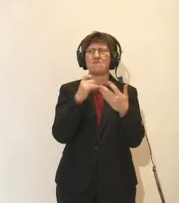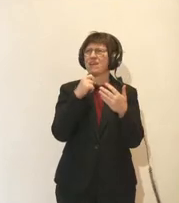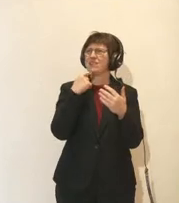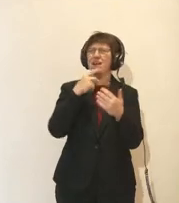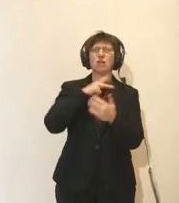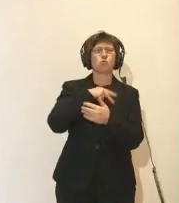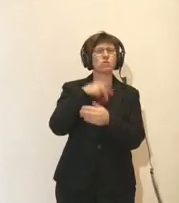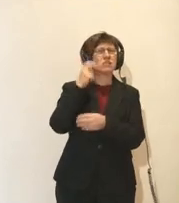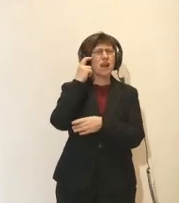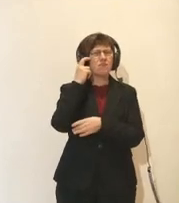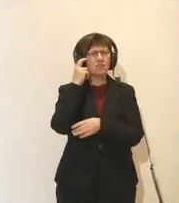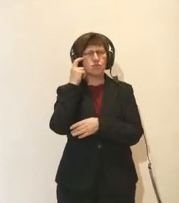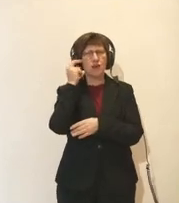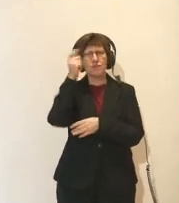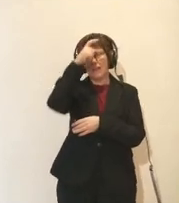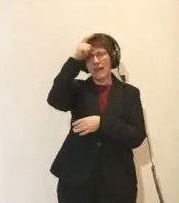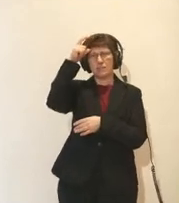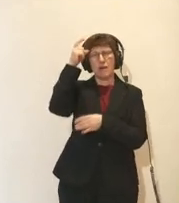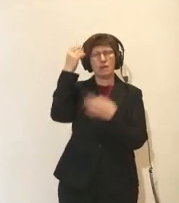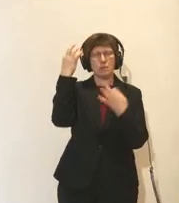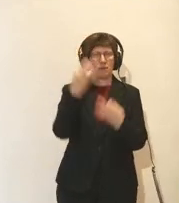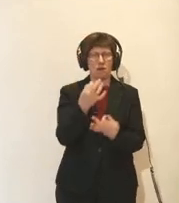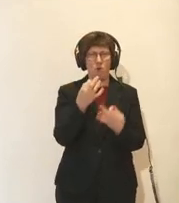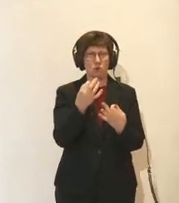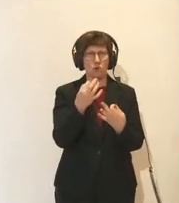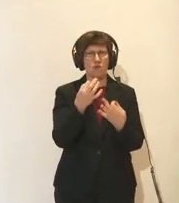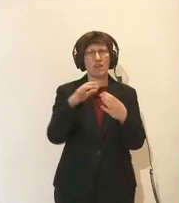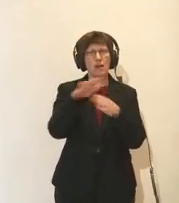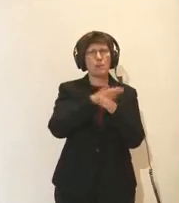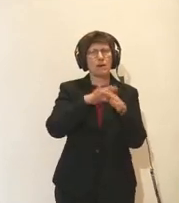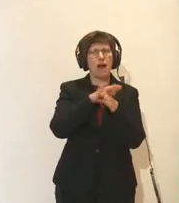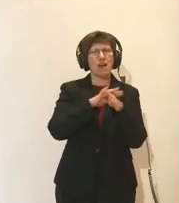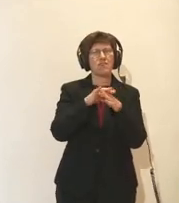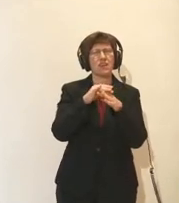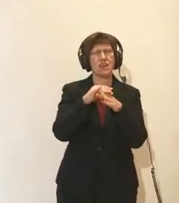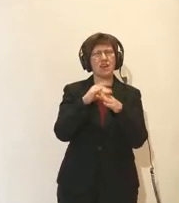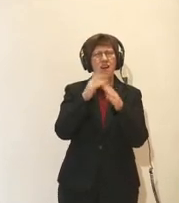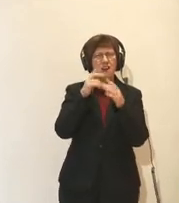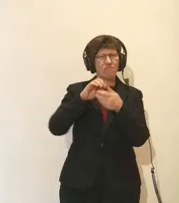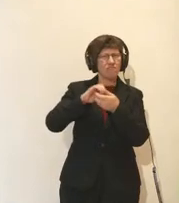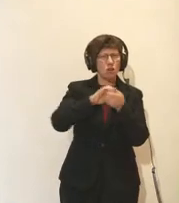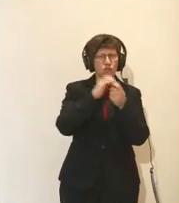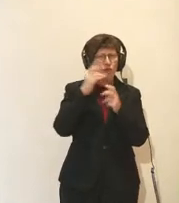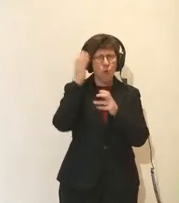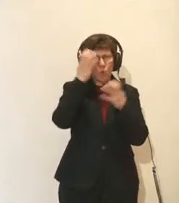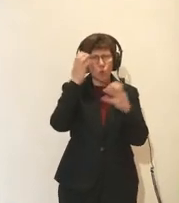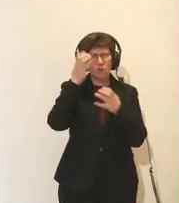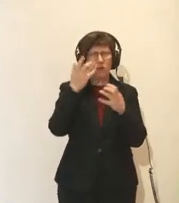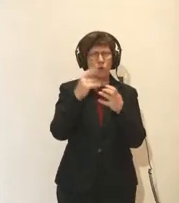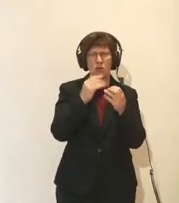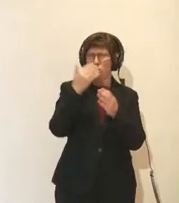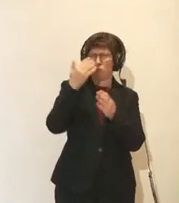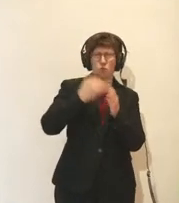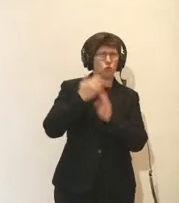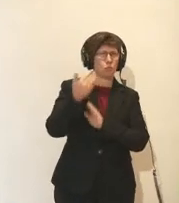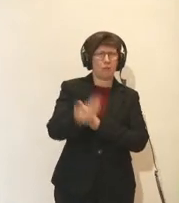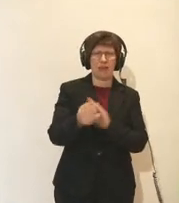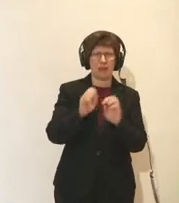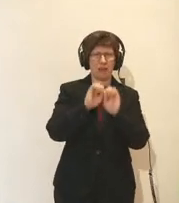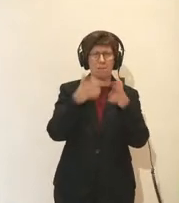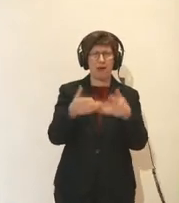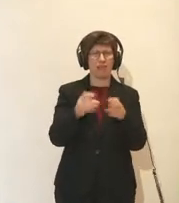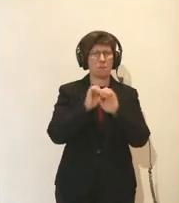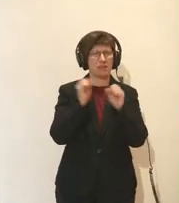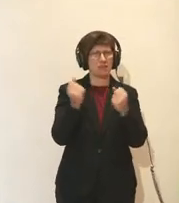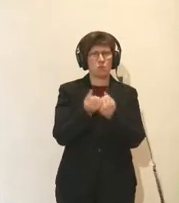sozialwissenschaftliche expertise expertise im bereich des information und verschwörung slum viel zu spielt eine rolle spielte in dieser panini dabei